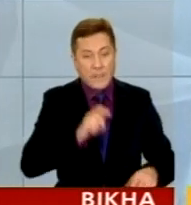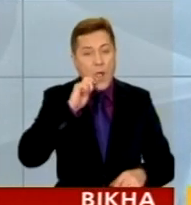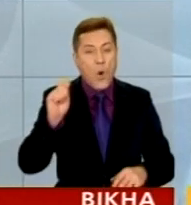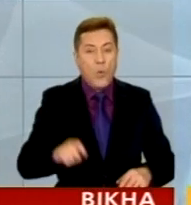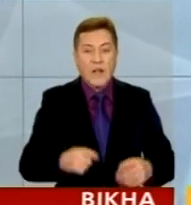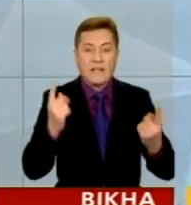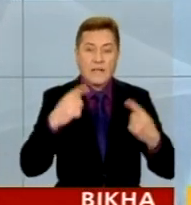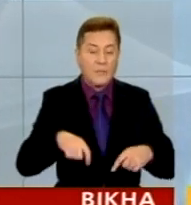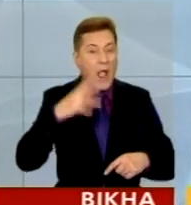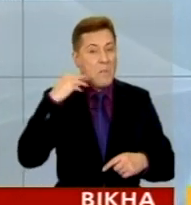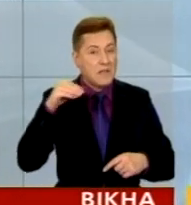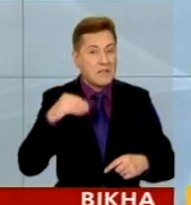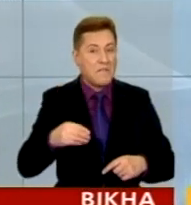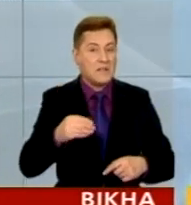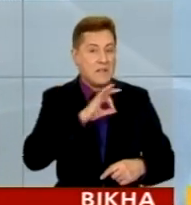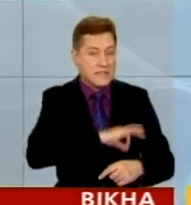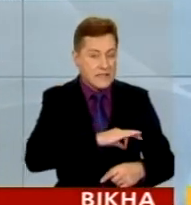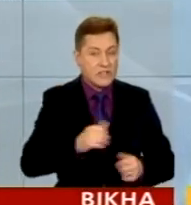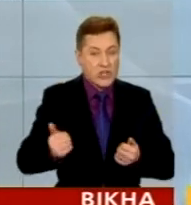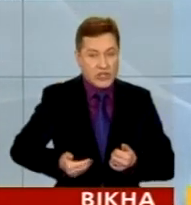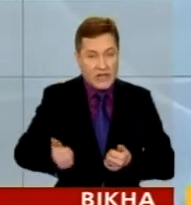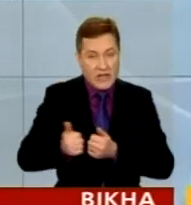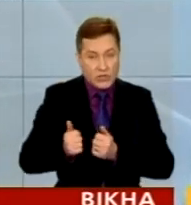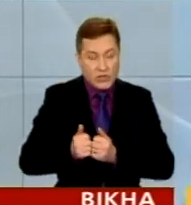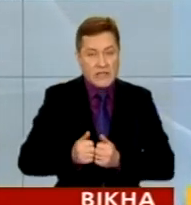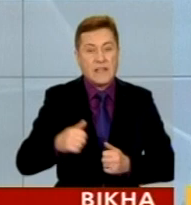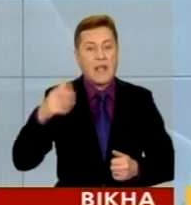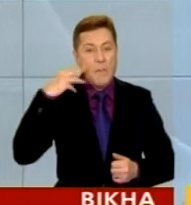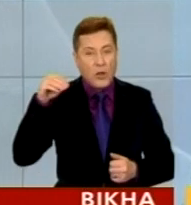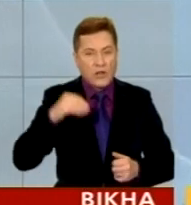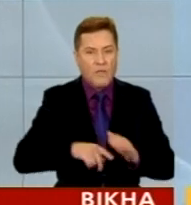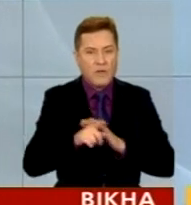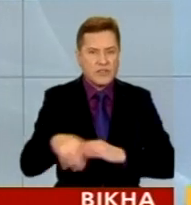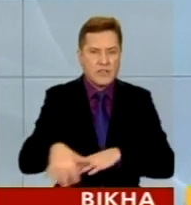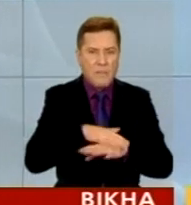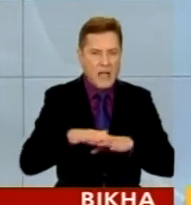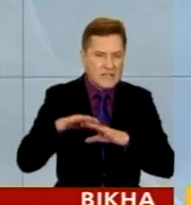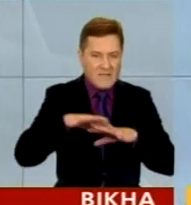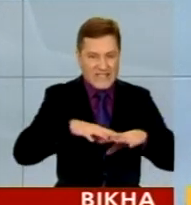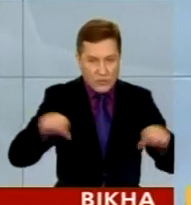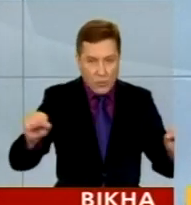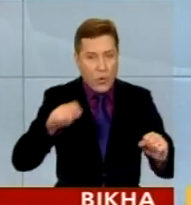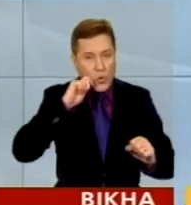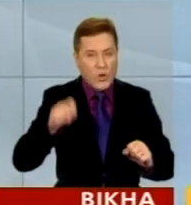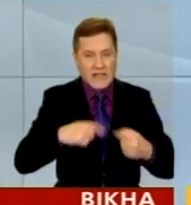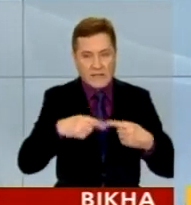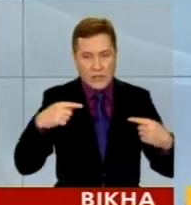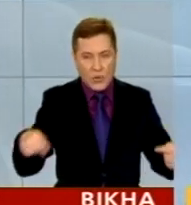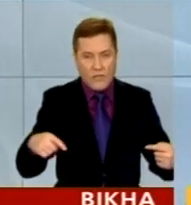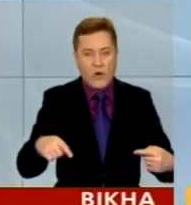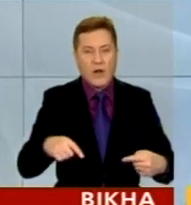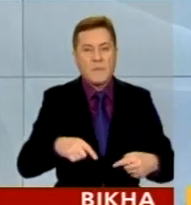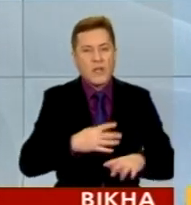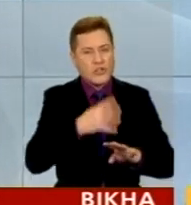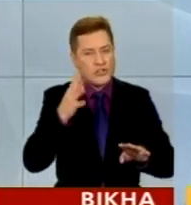Українцям криза, молдаванам зиск. Жителі сусідньої Молдови на тлі падіння гривні почали масово скуповувати українські товари. Вони годинами зустоюють